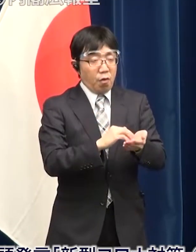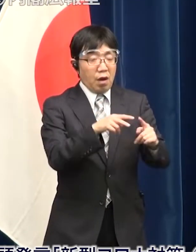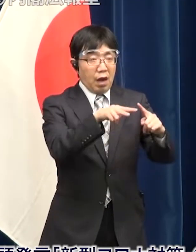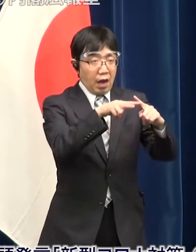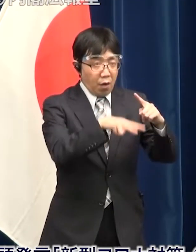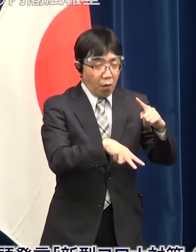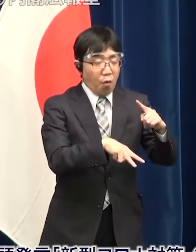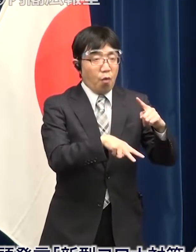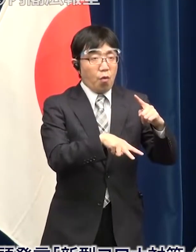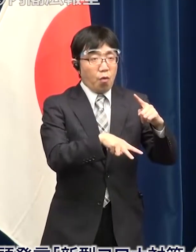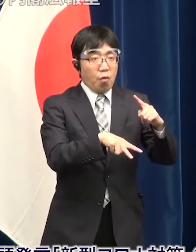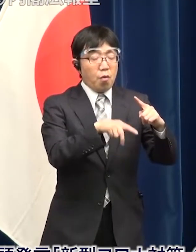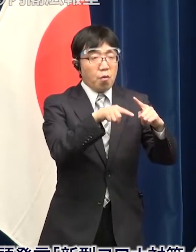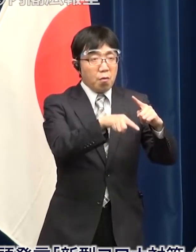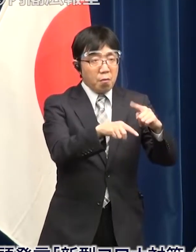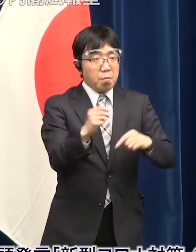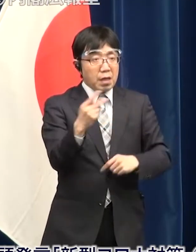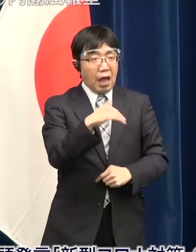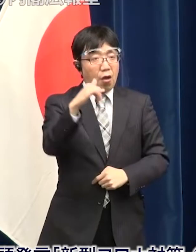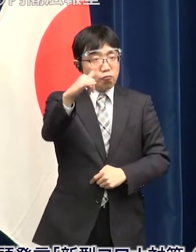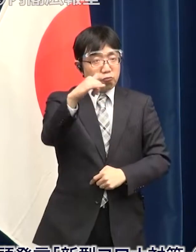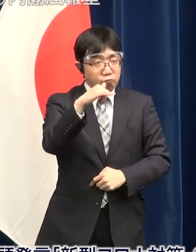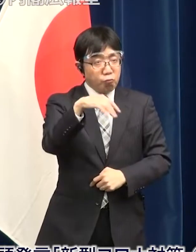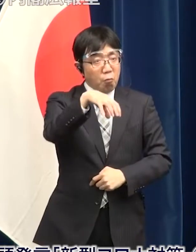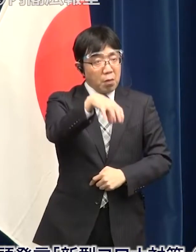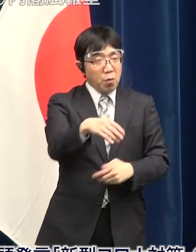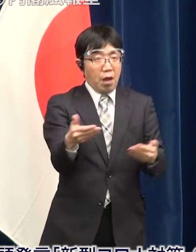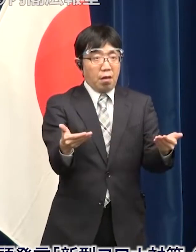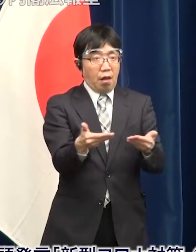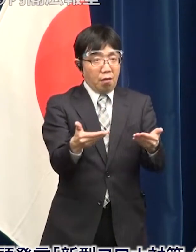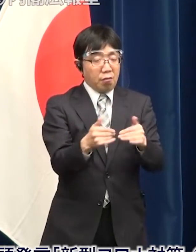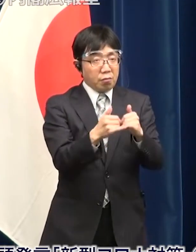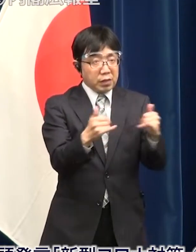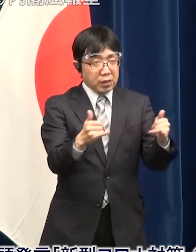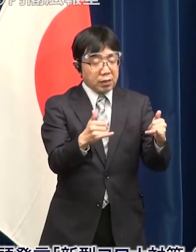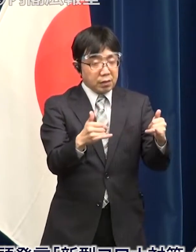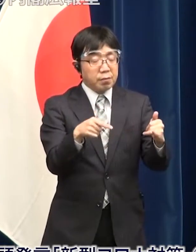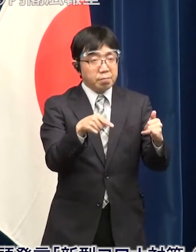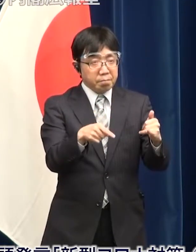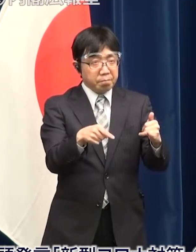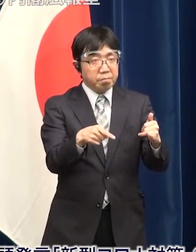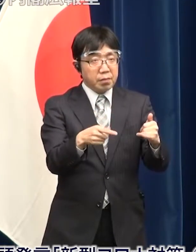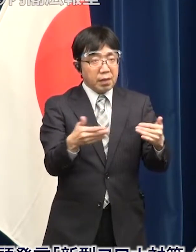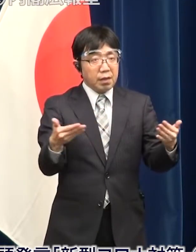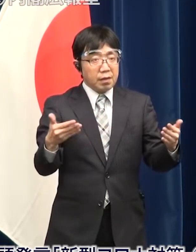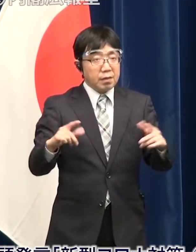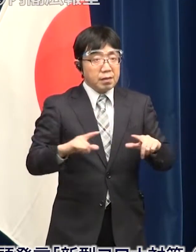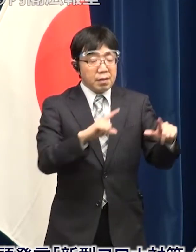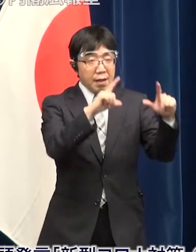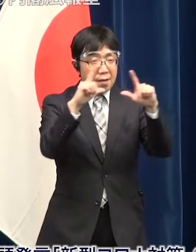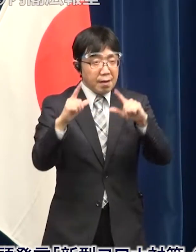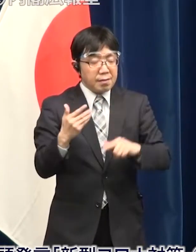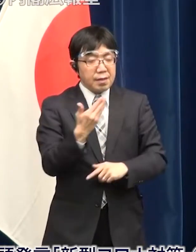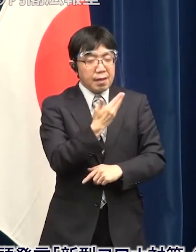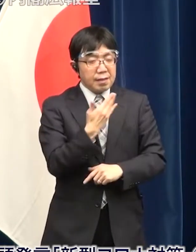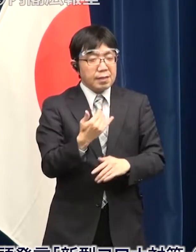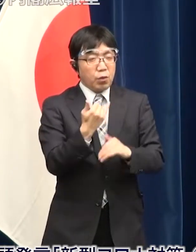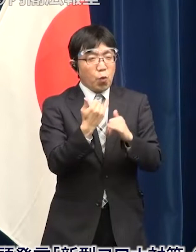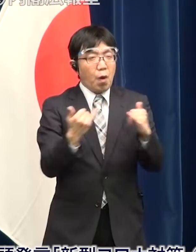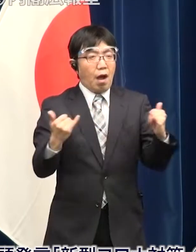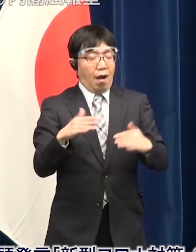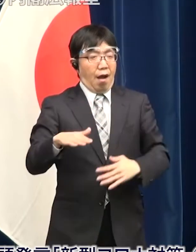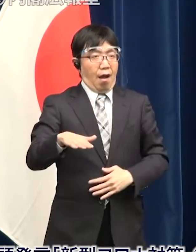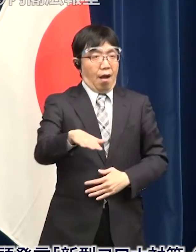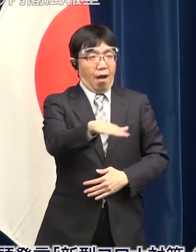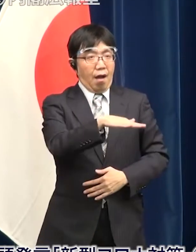定期場の職員の皆さんをはじめとしたsa ショルワーカーの皆さんの必死のご尽力の